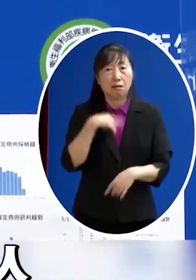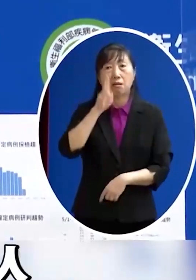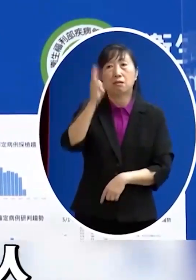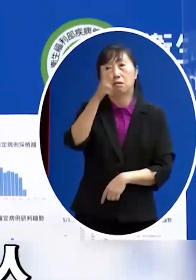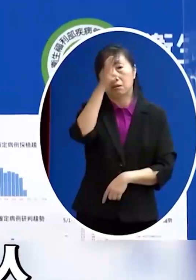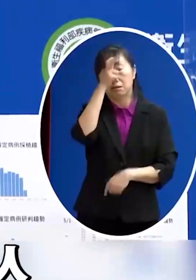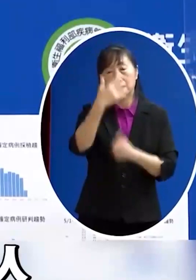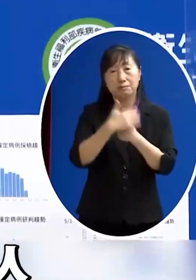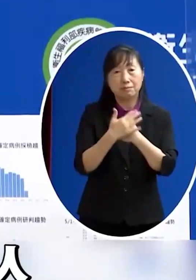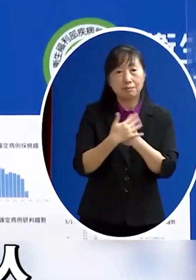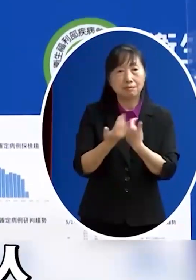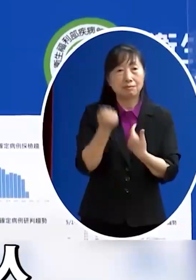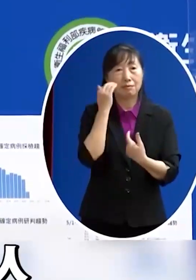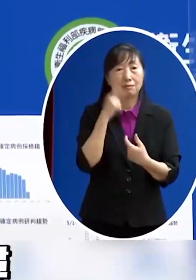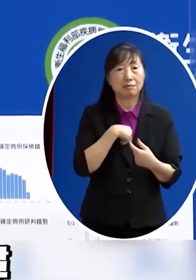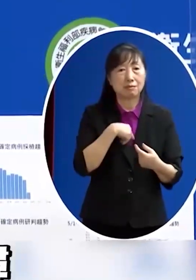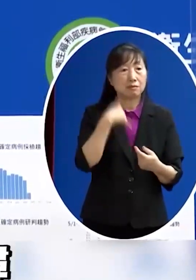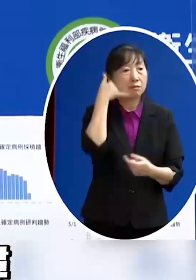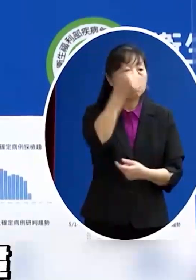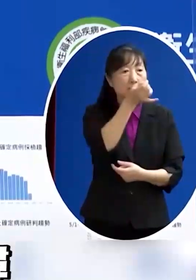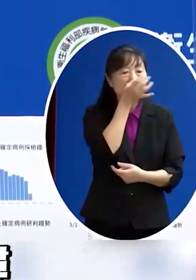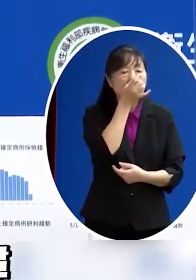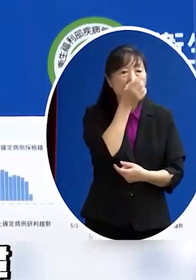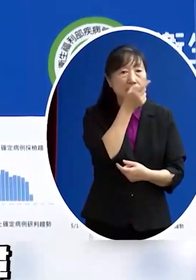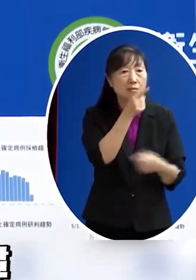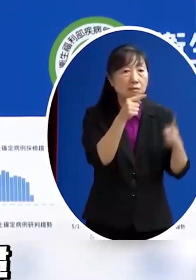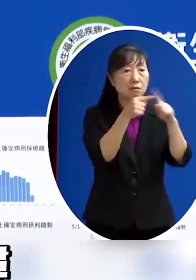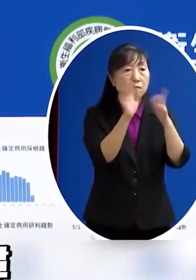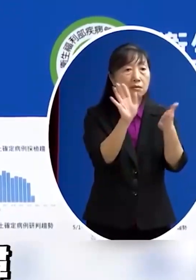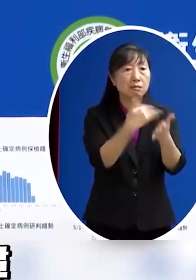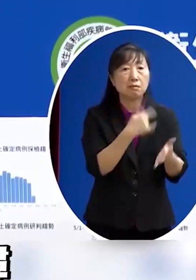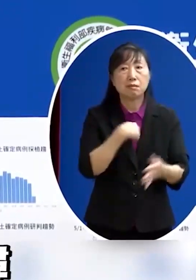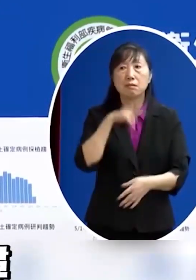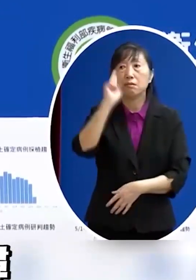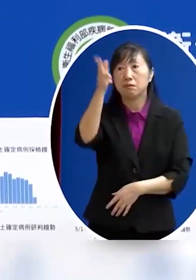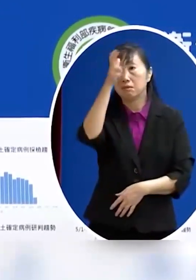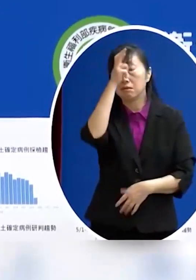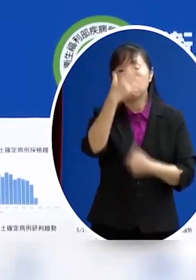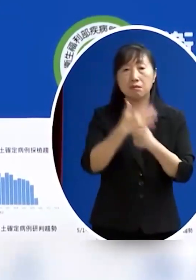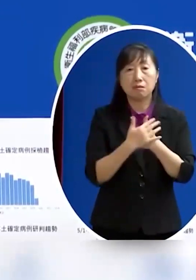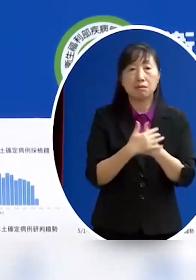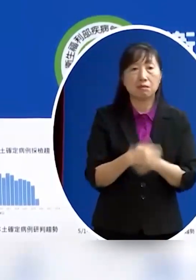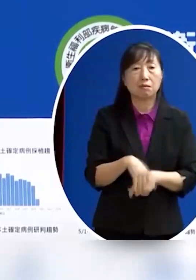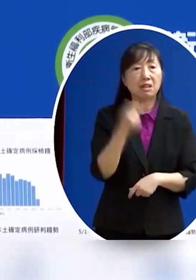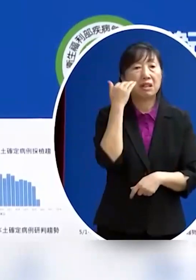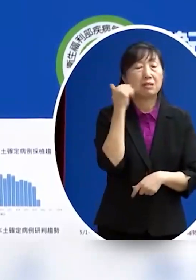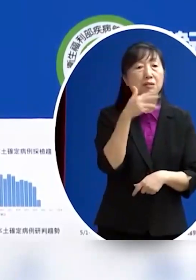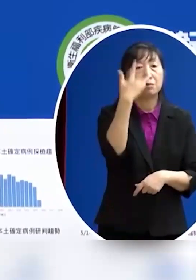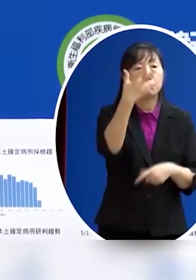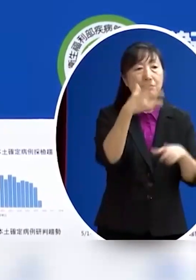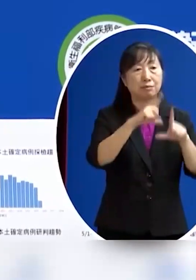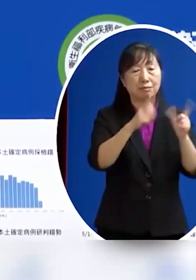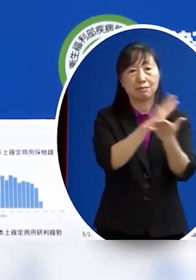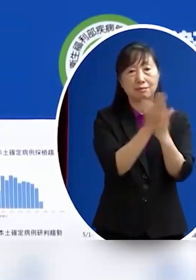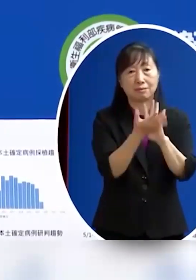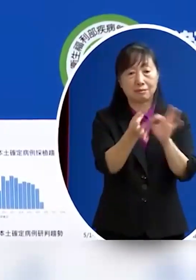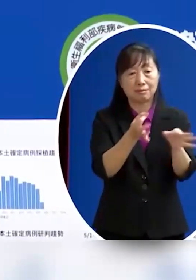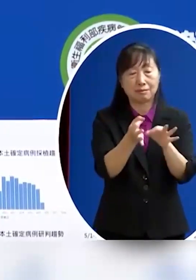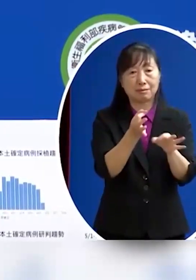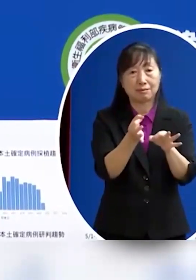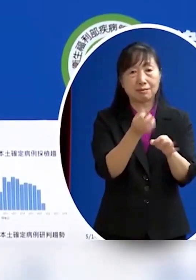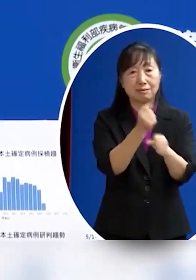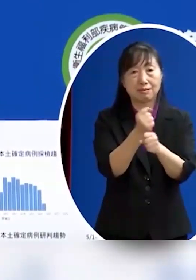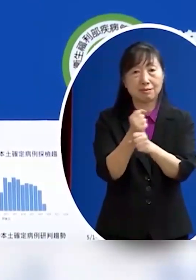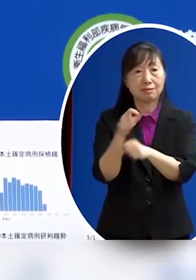那刚才讲到失联的人那也是警政协巡。八大行业让这样的东